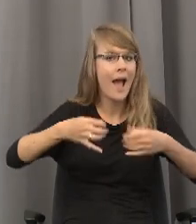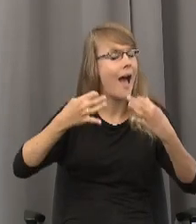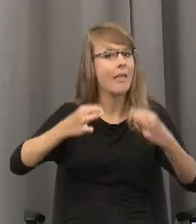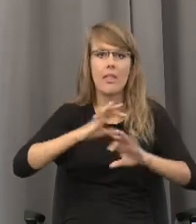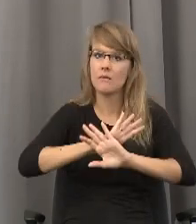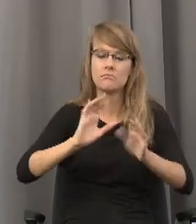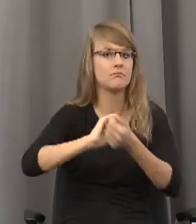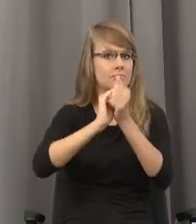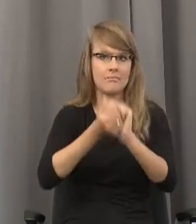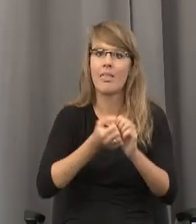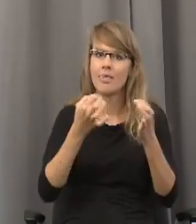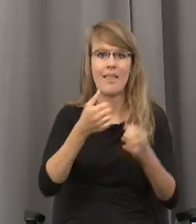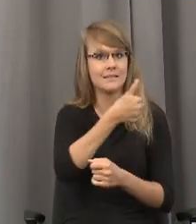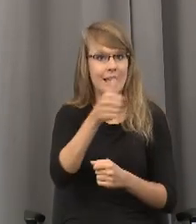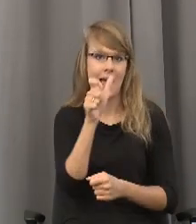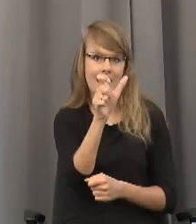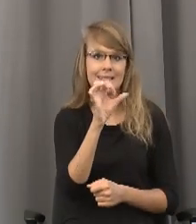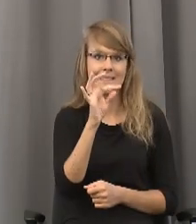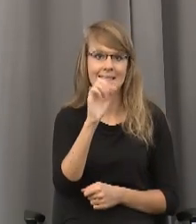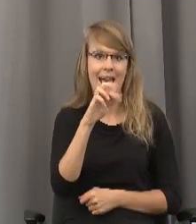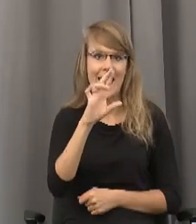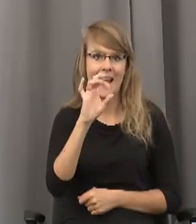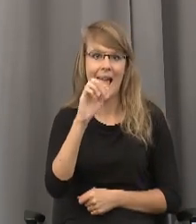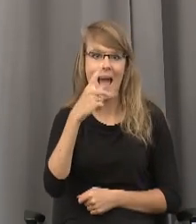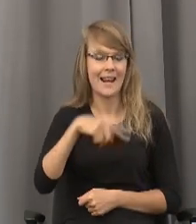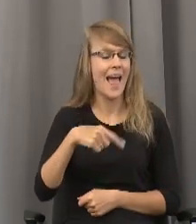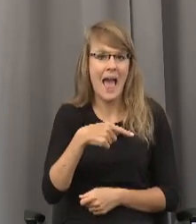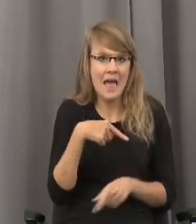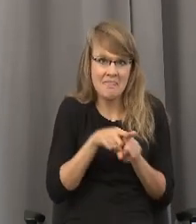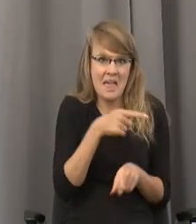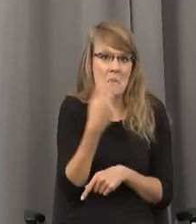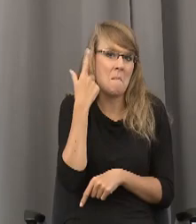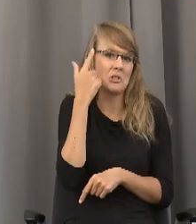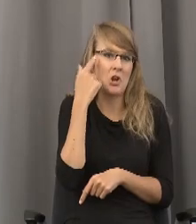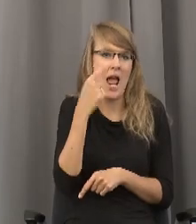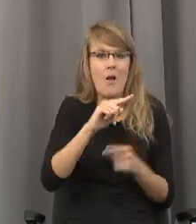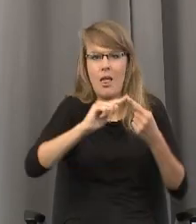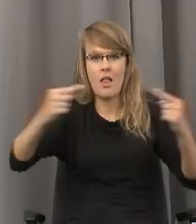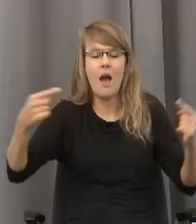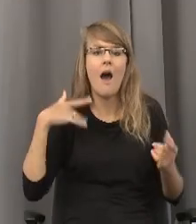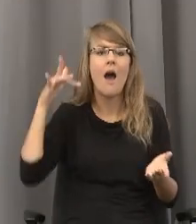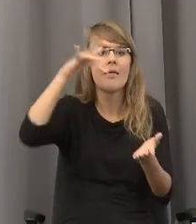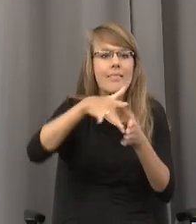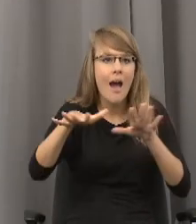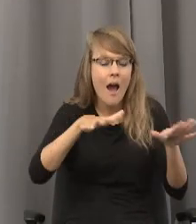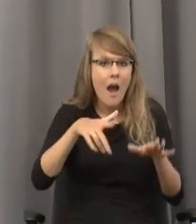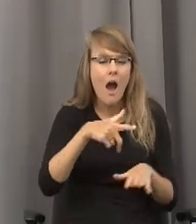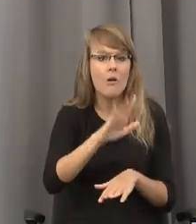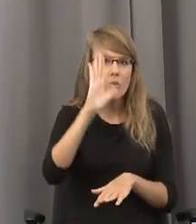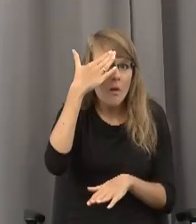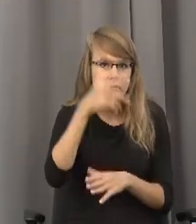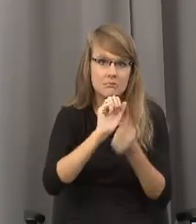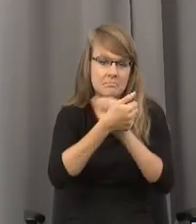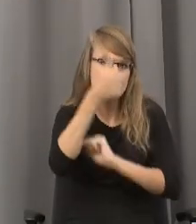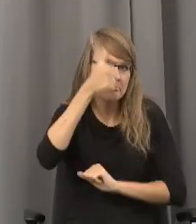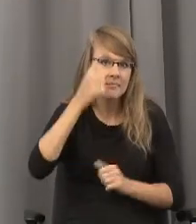byłem przekonany, że Stargard jest Stargardem Szczecińskim, jest Stargardem. I Stargard, dlaczego o nim mówię? Ponieważ to jest w zasadzie jedno z wzorowych,